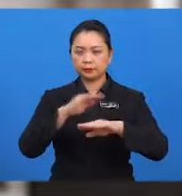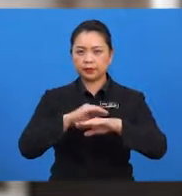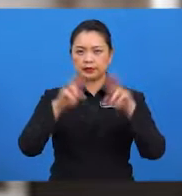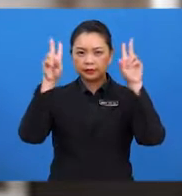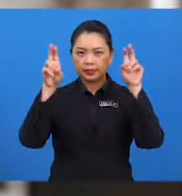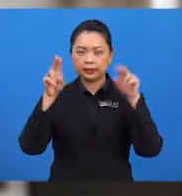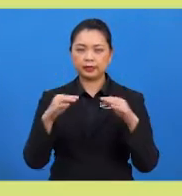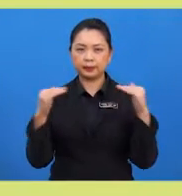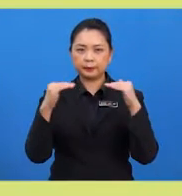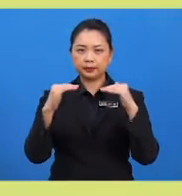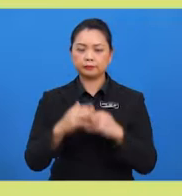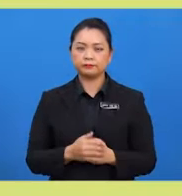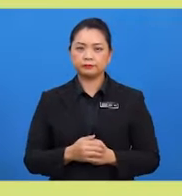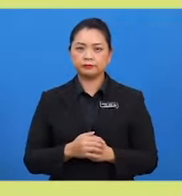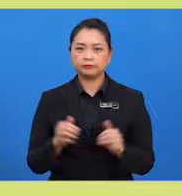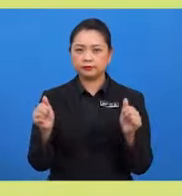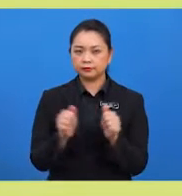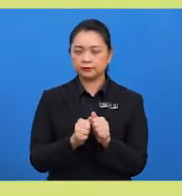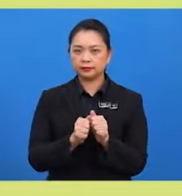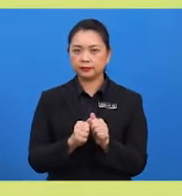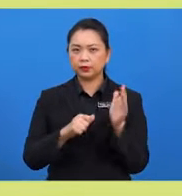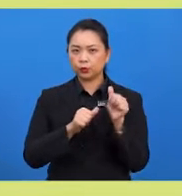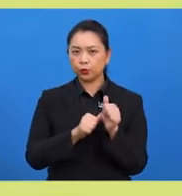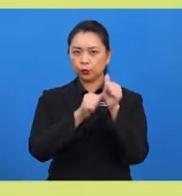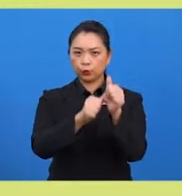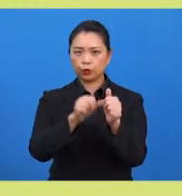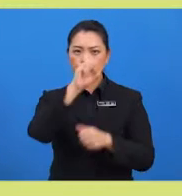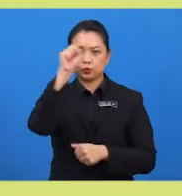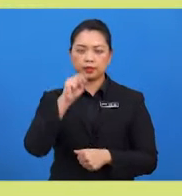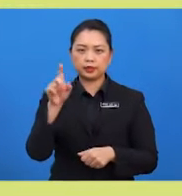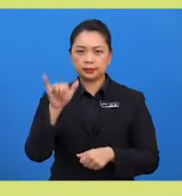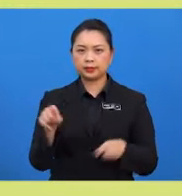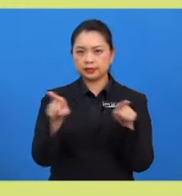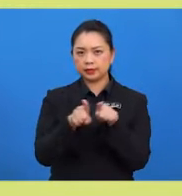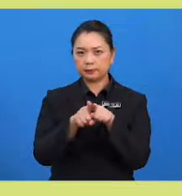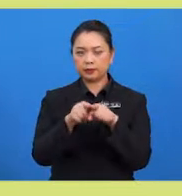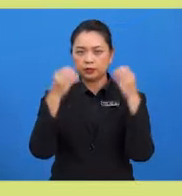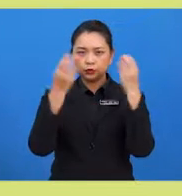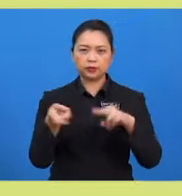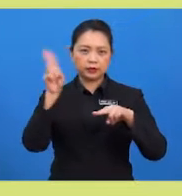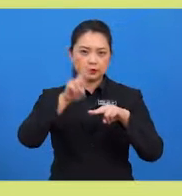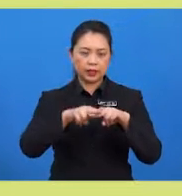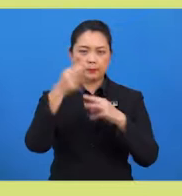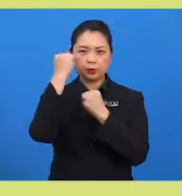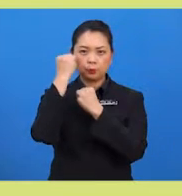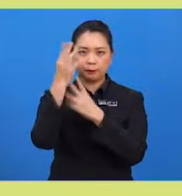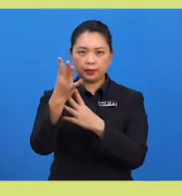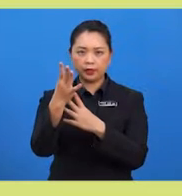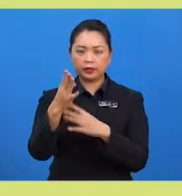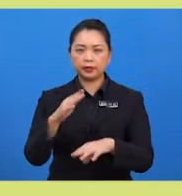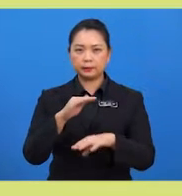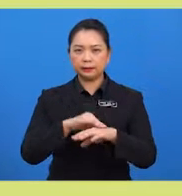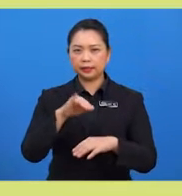tarikh imbangan. Dengan merujuk soalan dua yang sama, cikgu hanya tambah maklumat tambahan berkaitan